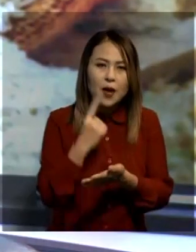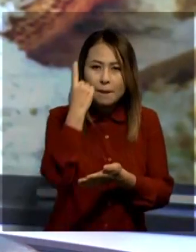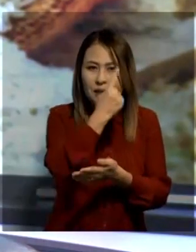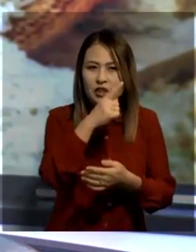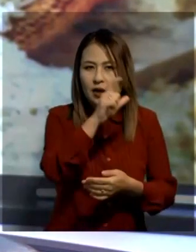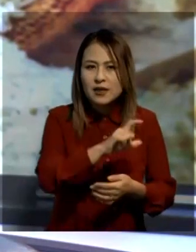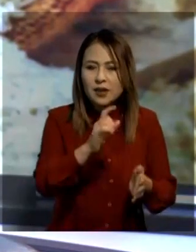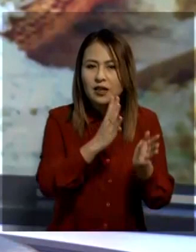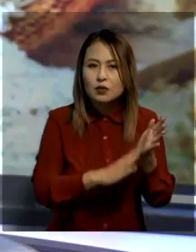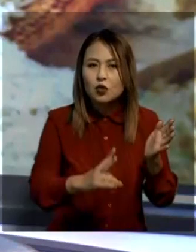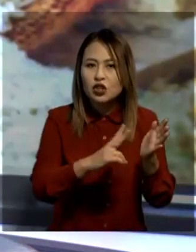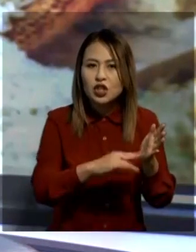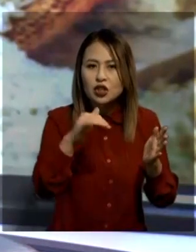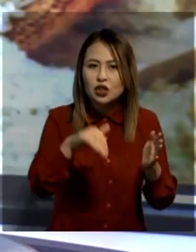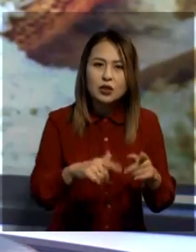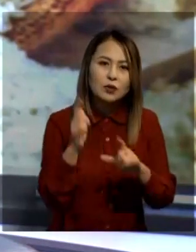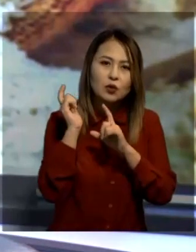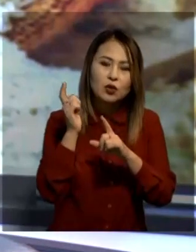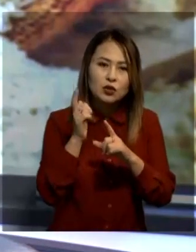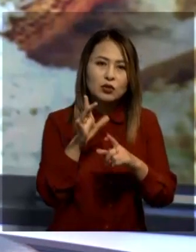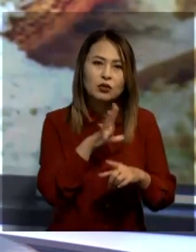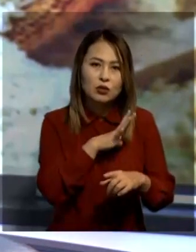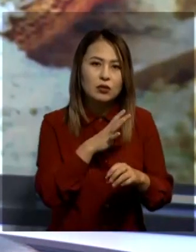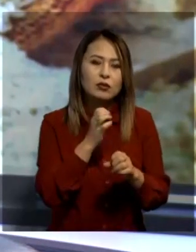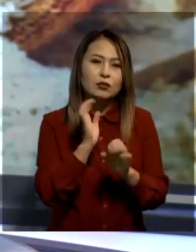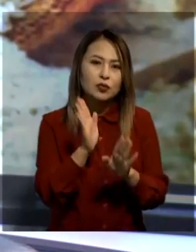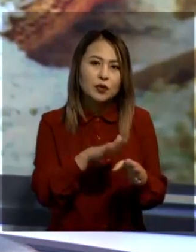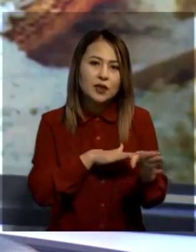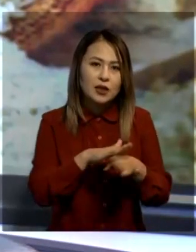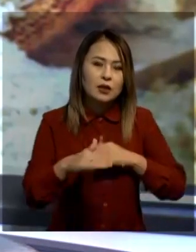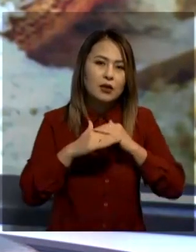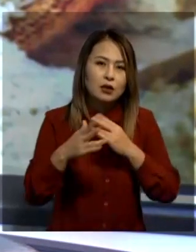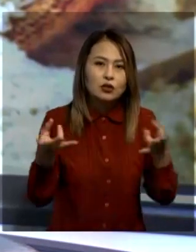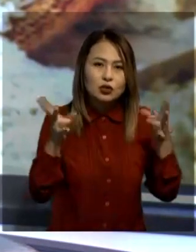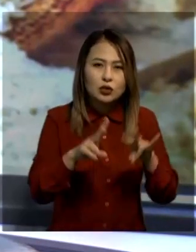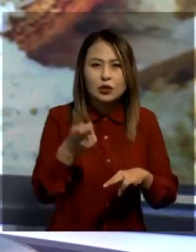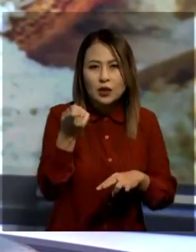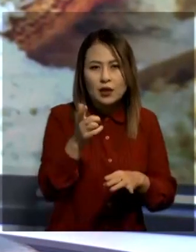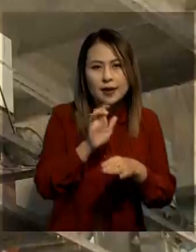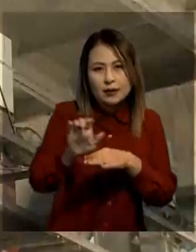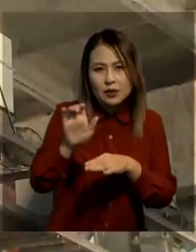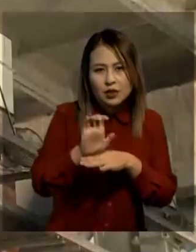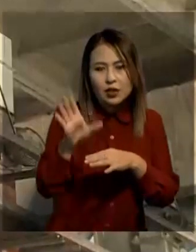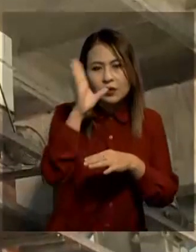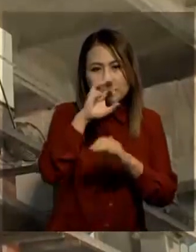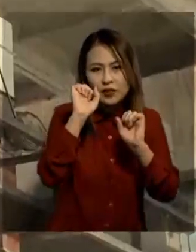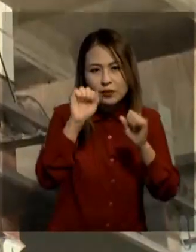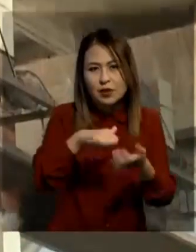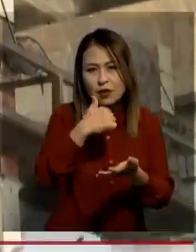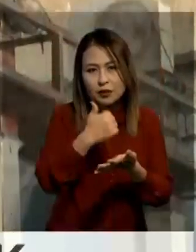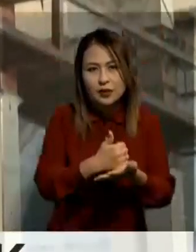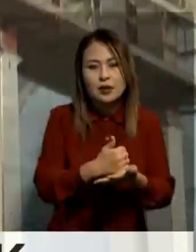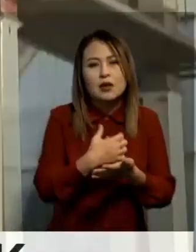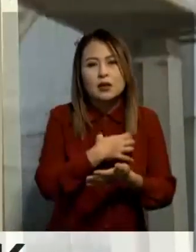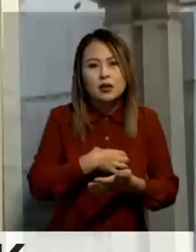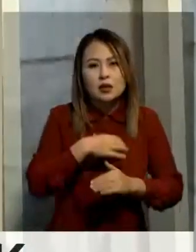жиналған. Бір жылда азаматтарымыз оның 97 мың тоннасын тұтынады. Яғни біздің ел қалған күрішті экспортқа да шығара алады, деді